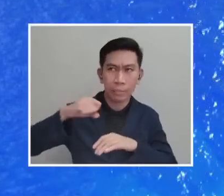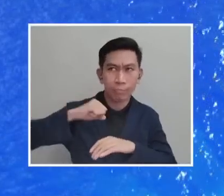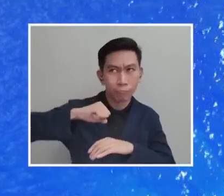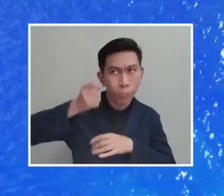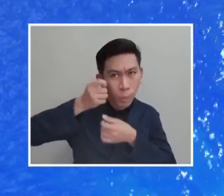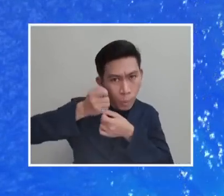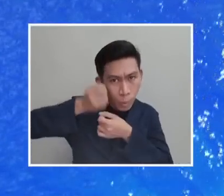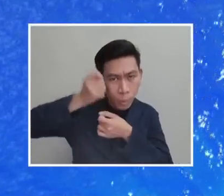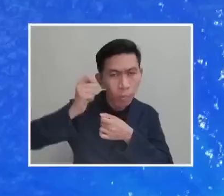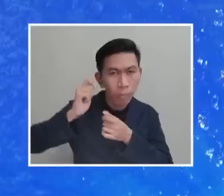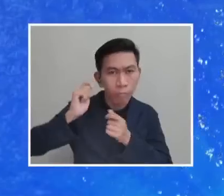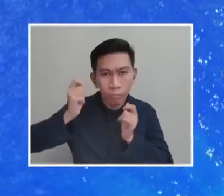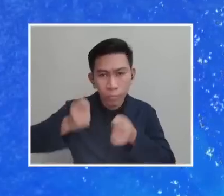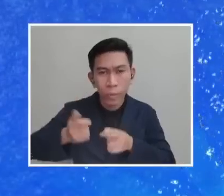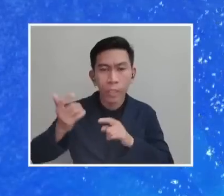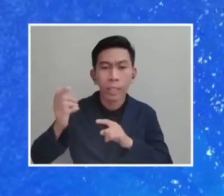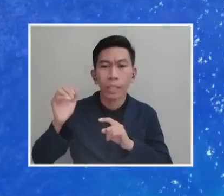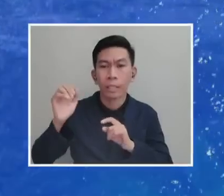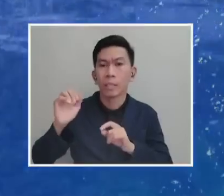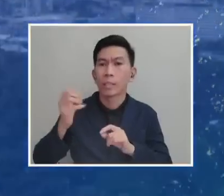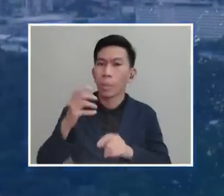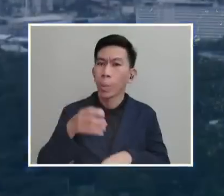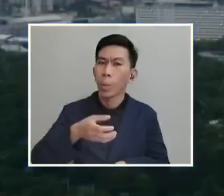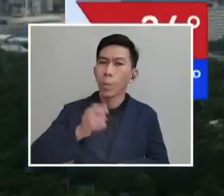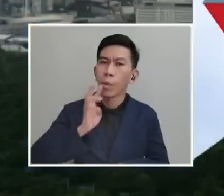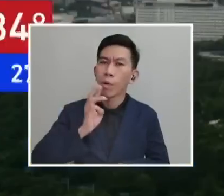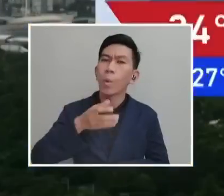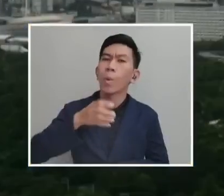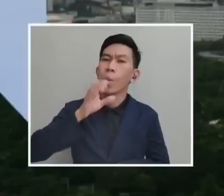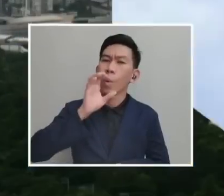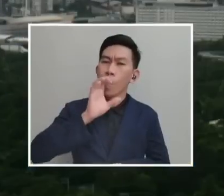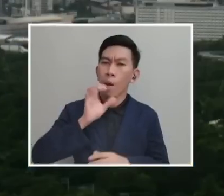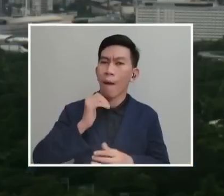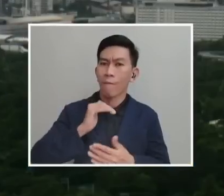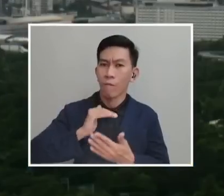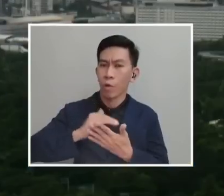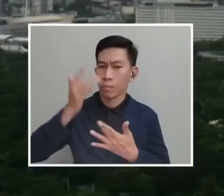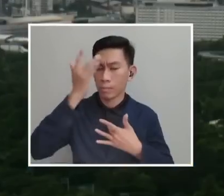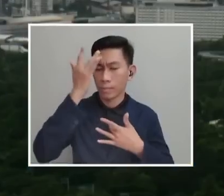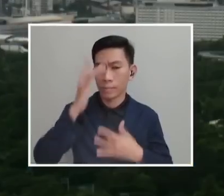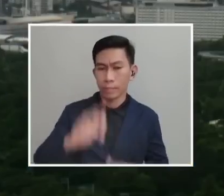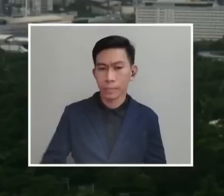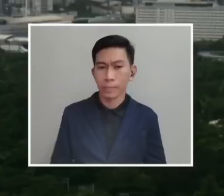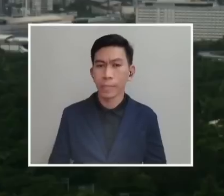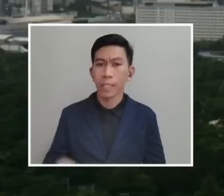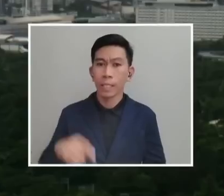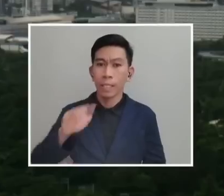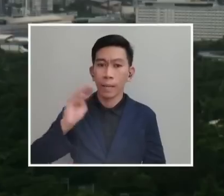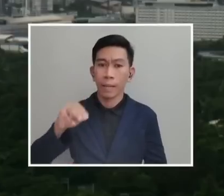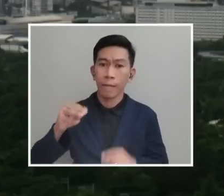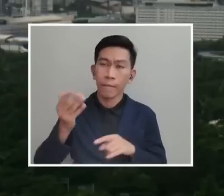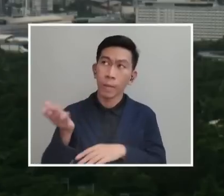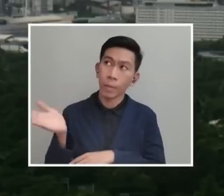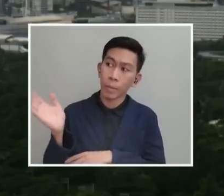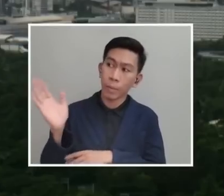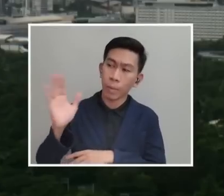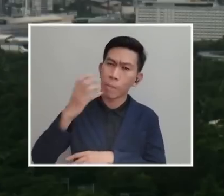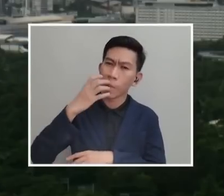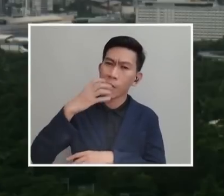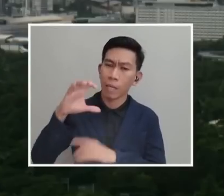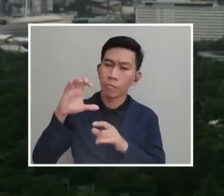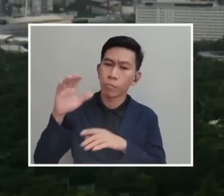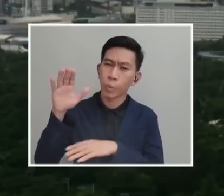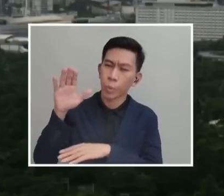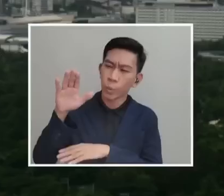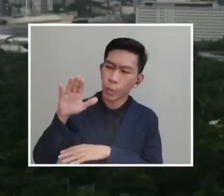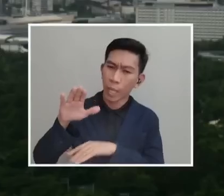pag-inom ng tubig para makaiwas sa heat stroke. Dito po sa Metro Manila, maaraw at mainit hanggang pagkapananghalian at may makatamtamang tsansa ng